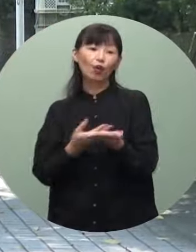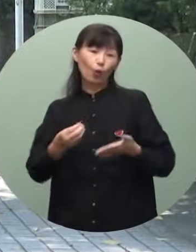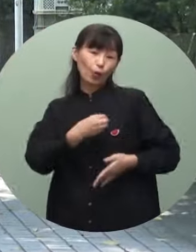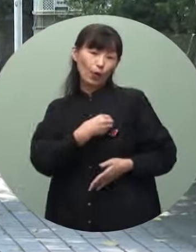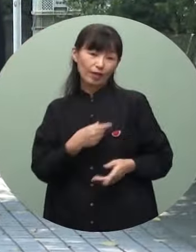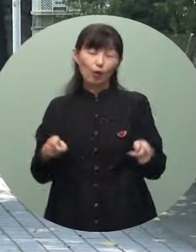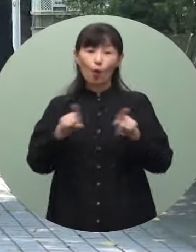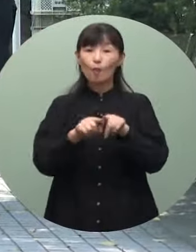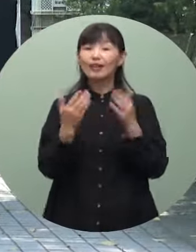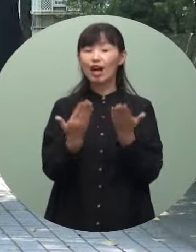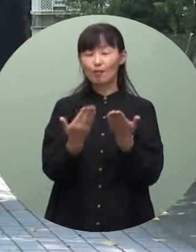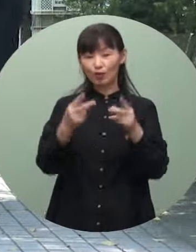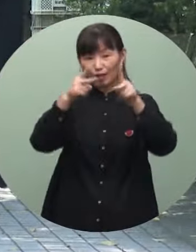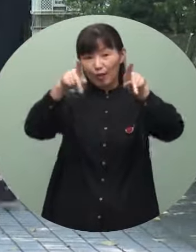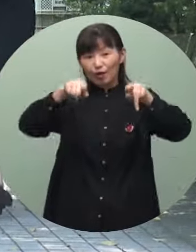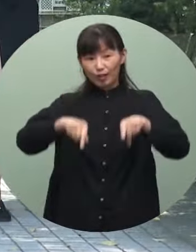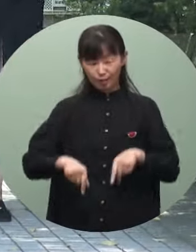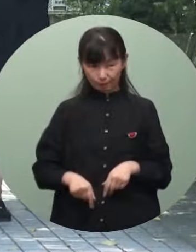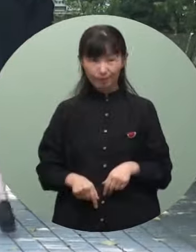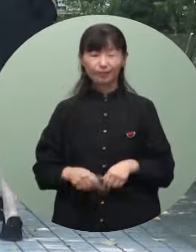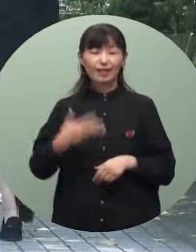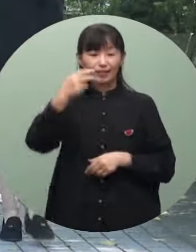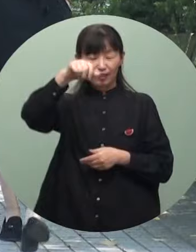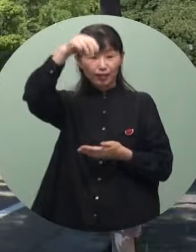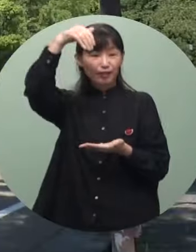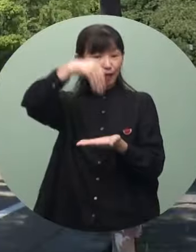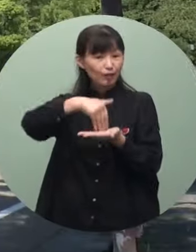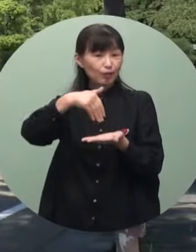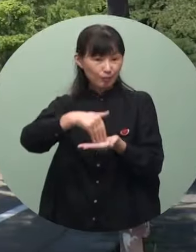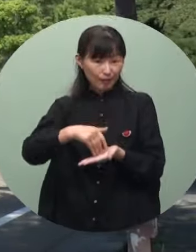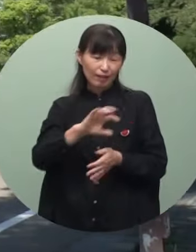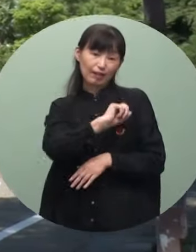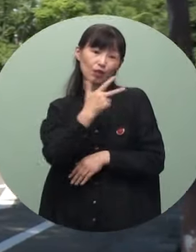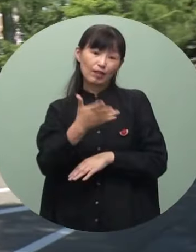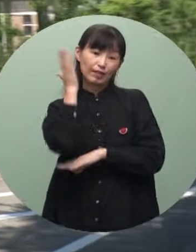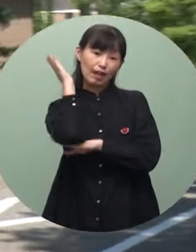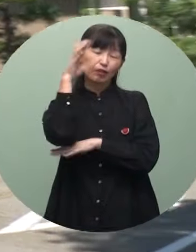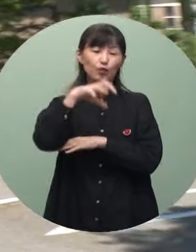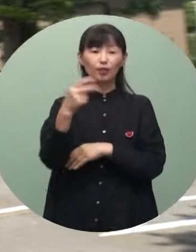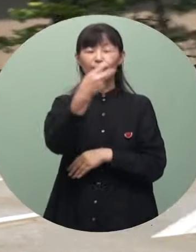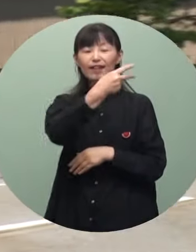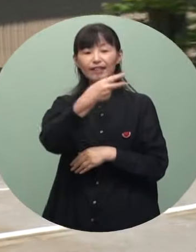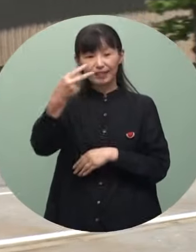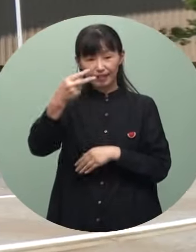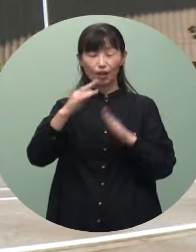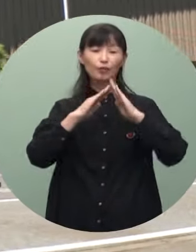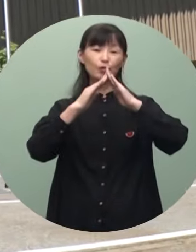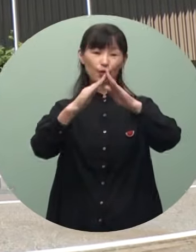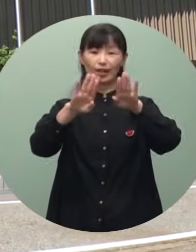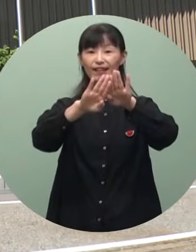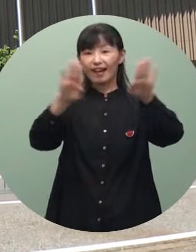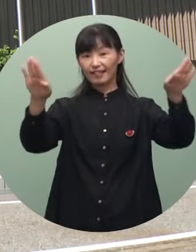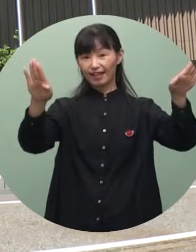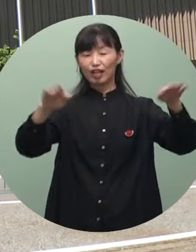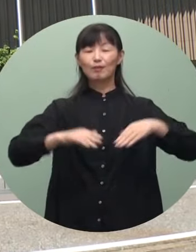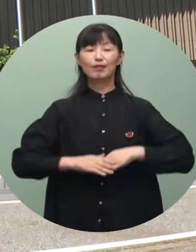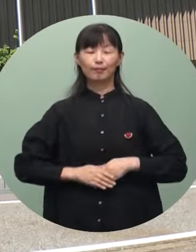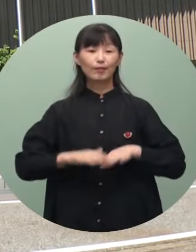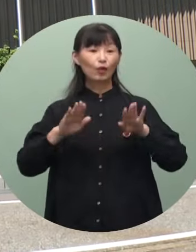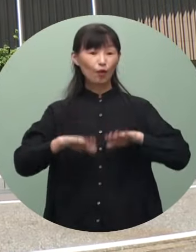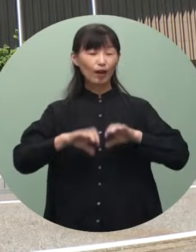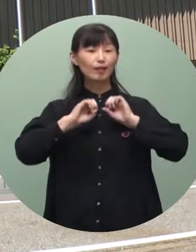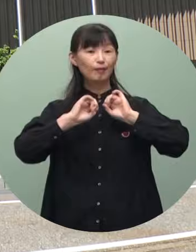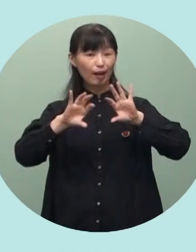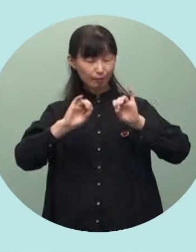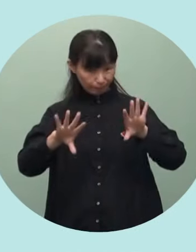ぼうというイベントで、今月31日に金沢市役所第二本庁舎で開催されます。今回